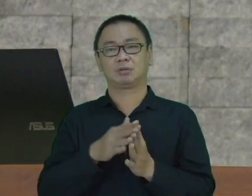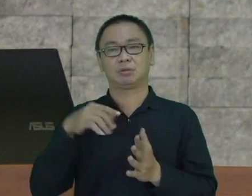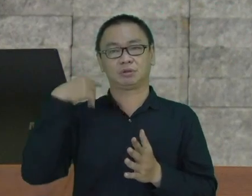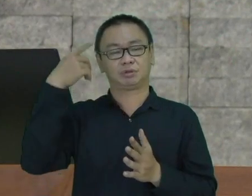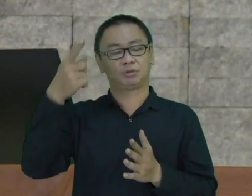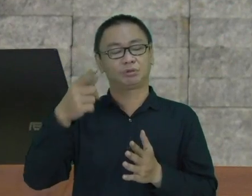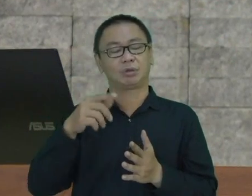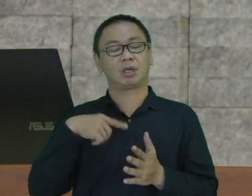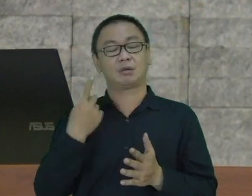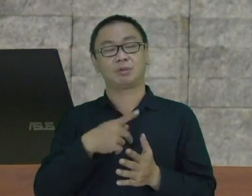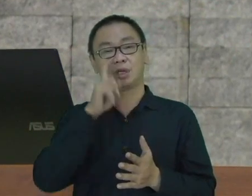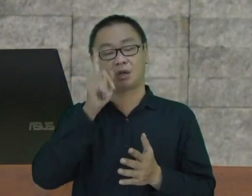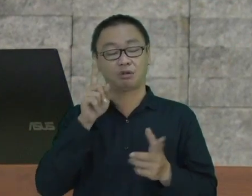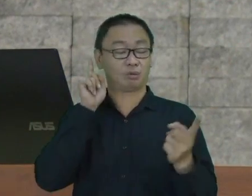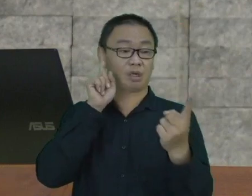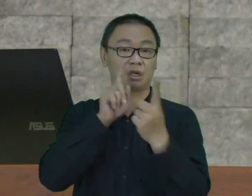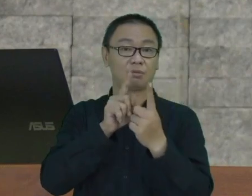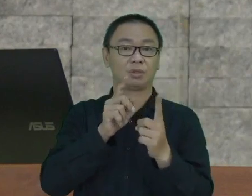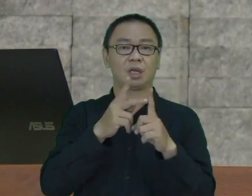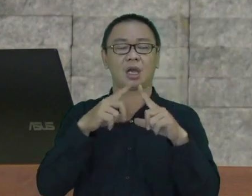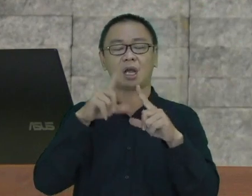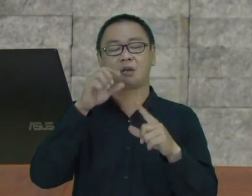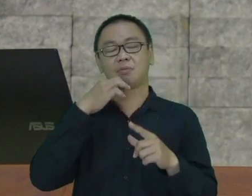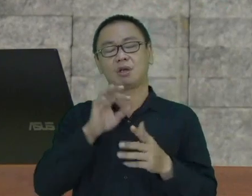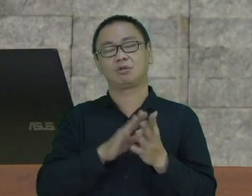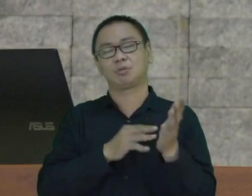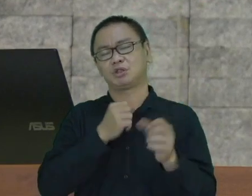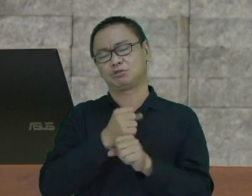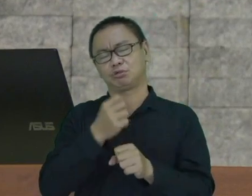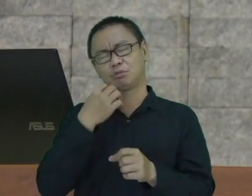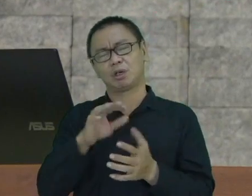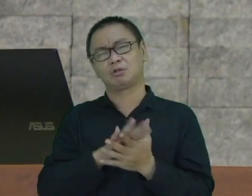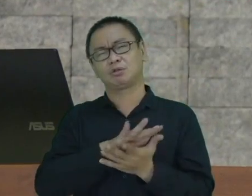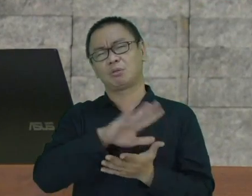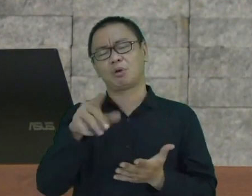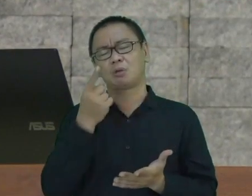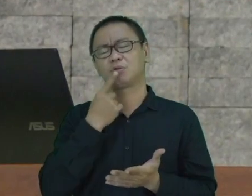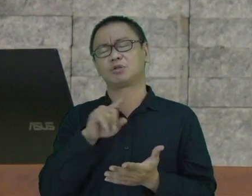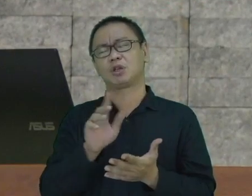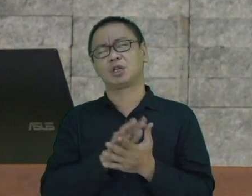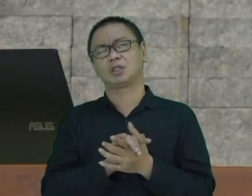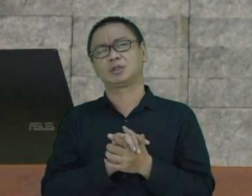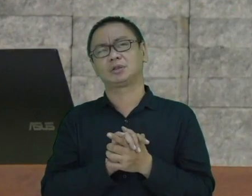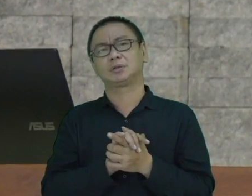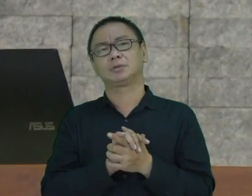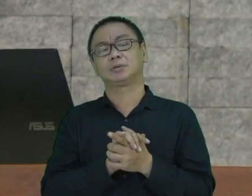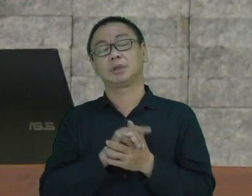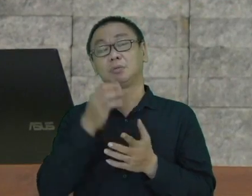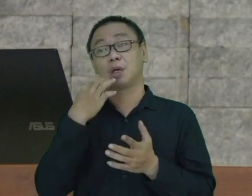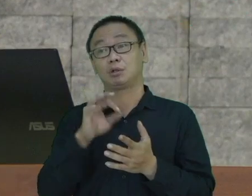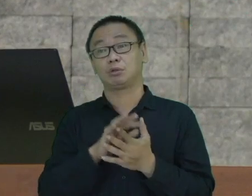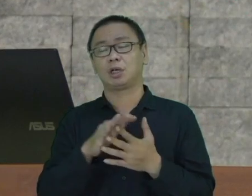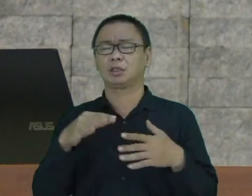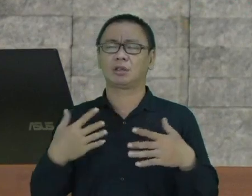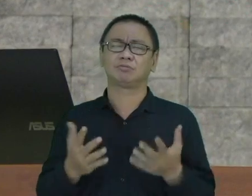harus menghadapi hari yang baru, di minggu yang baru, dengan segala persoalan-persoalan yang baru